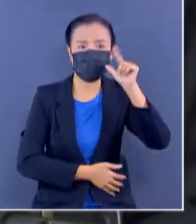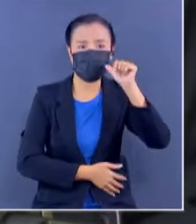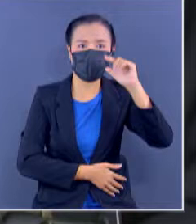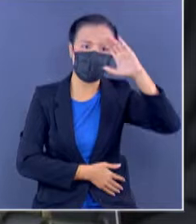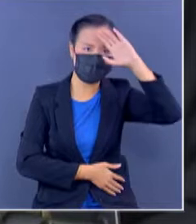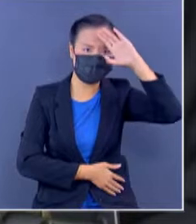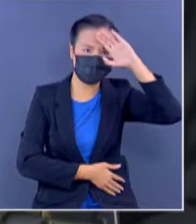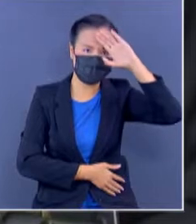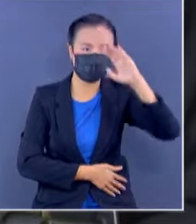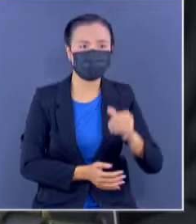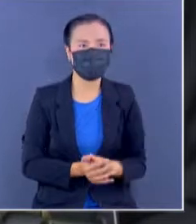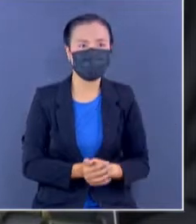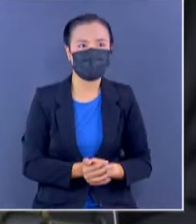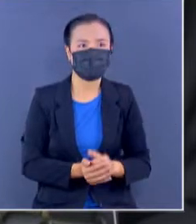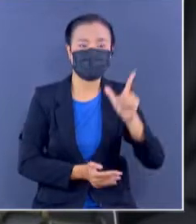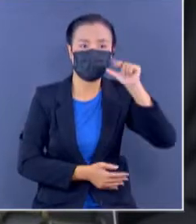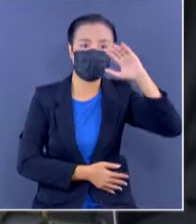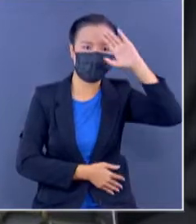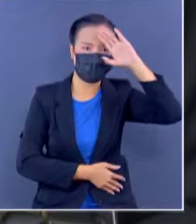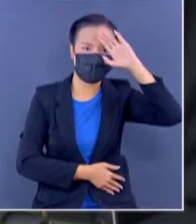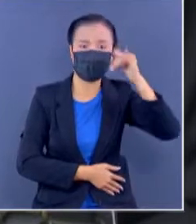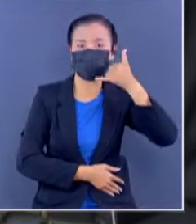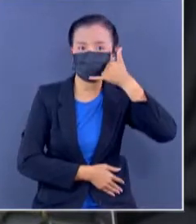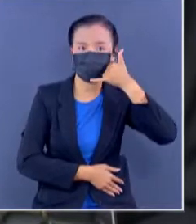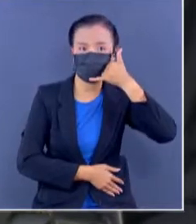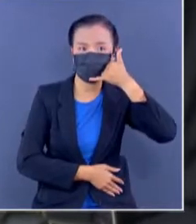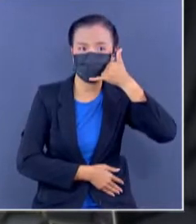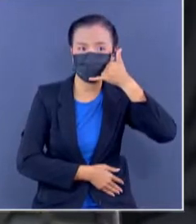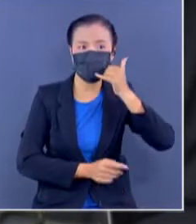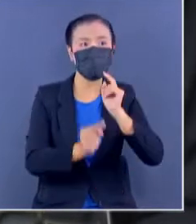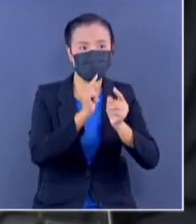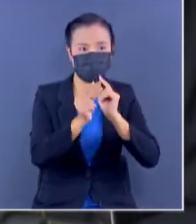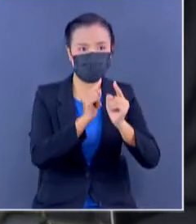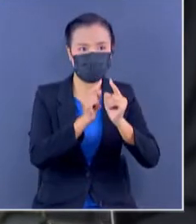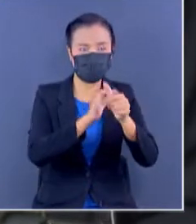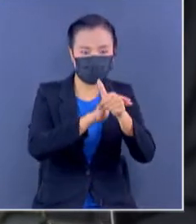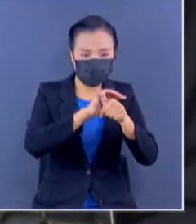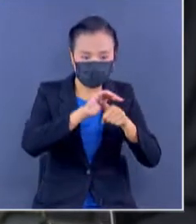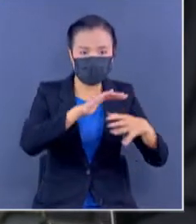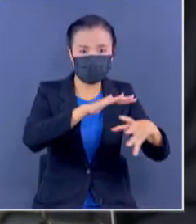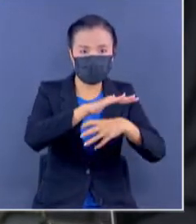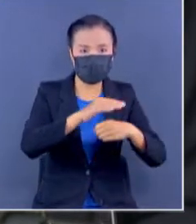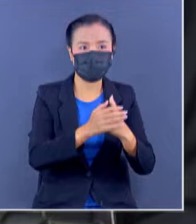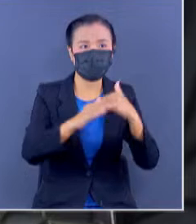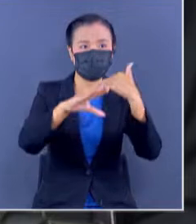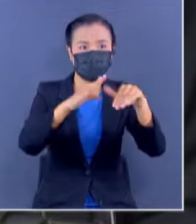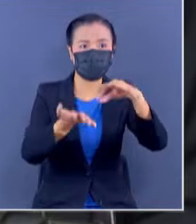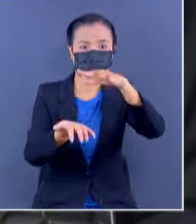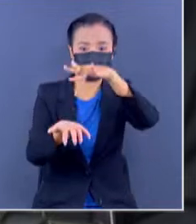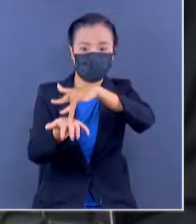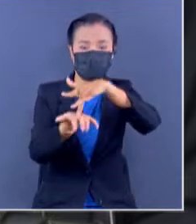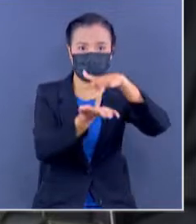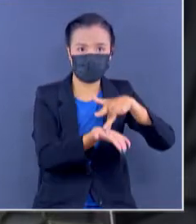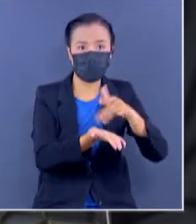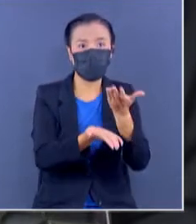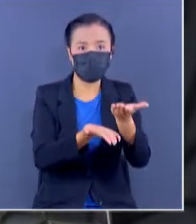ไม่สบายค่ะแม่ไม่สบายเขาก็เลยได้โทรเรียกเขาก็เลยได้แอบขโมยโทรศัพท์ส่งโลเคชั่นหรืออะไรมาข